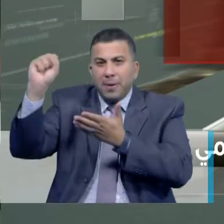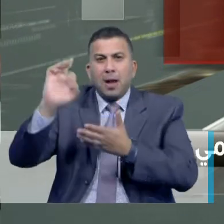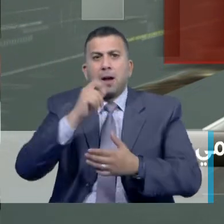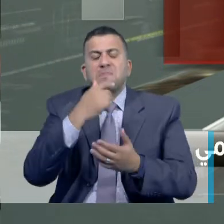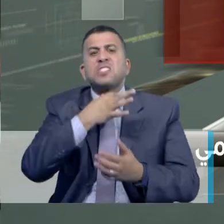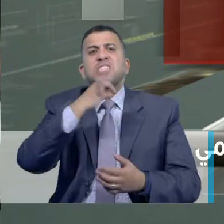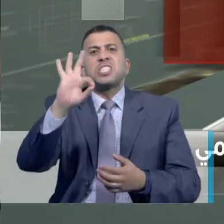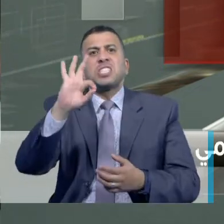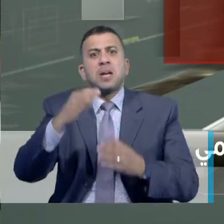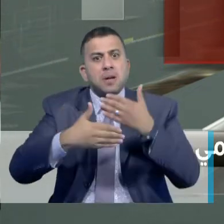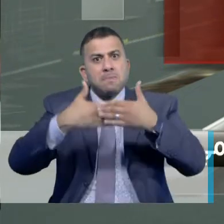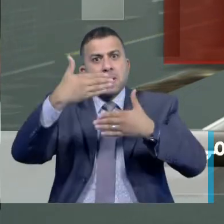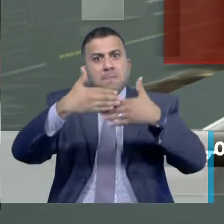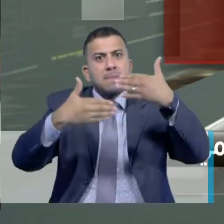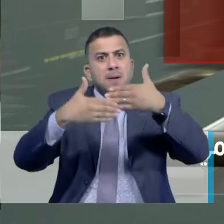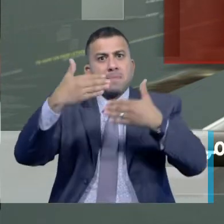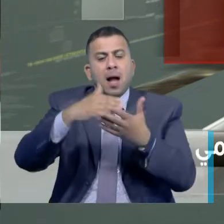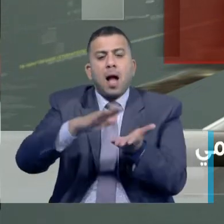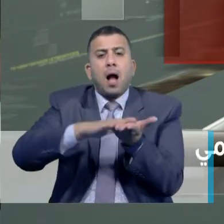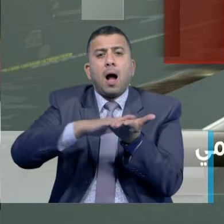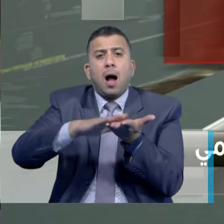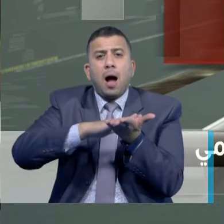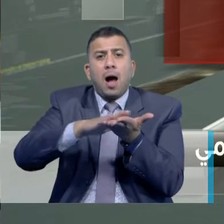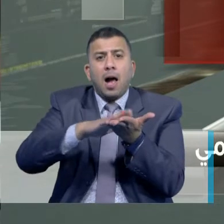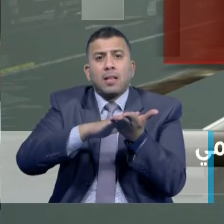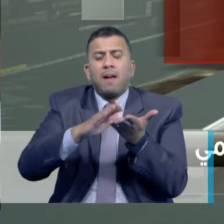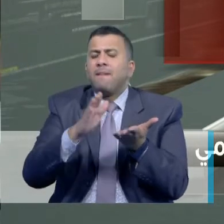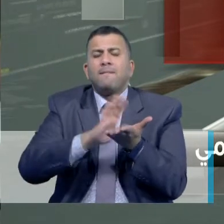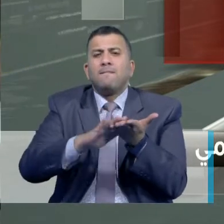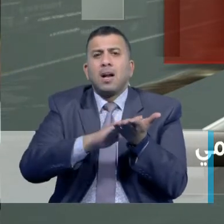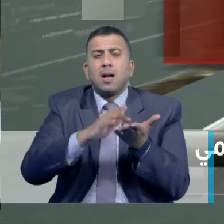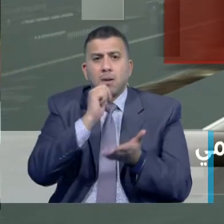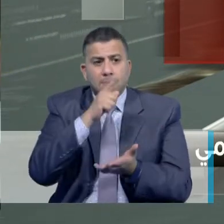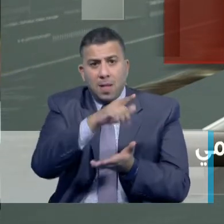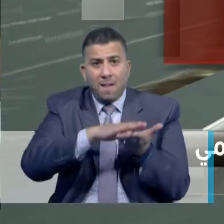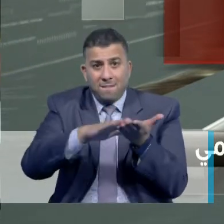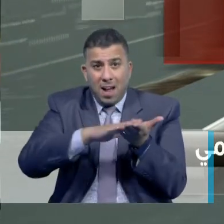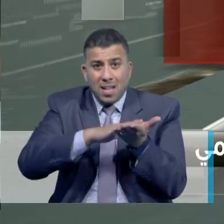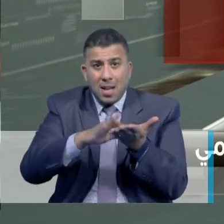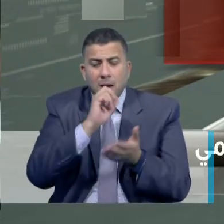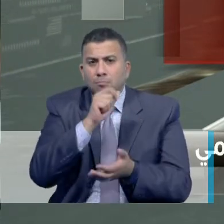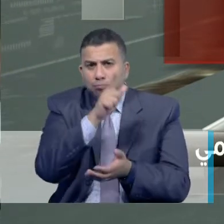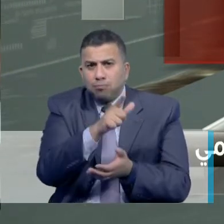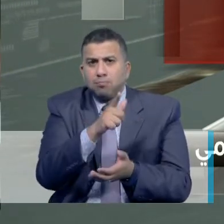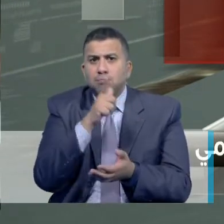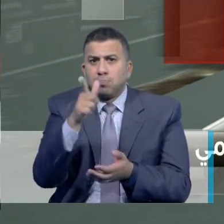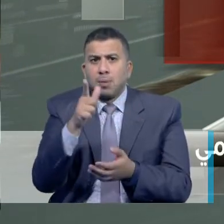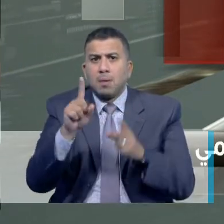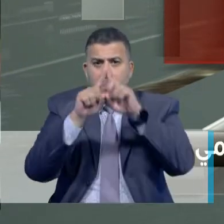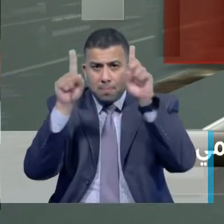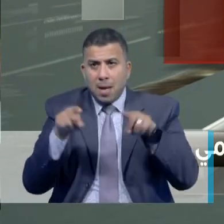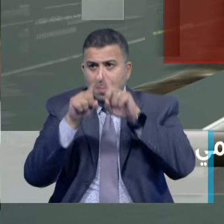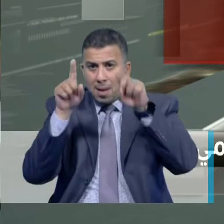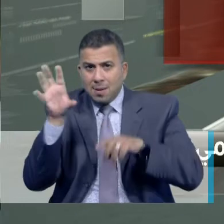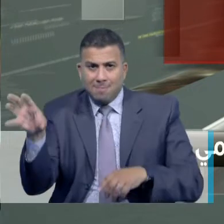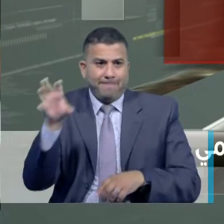تتعطل الأمور. عندنا بعض أراضي فاضية، فنحن نبدأ في الأراضي الفاضية وننقل المحلات إلى